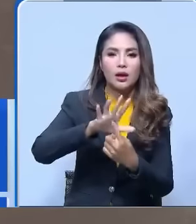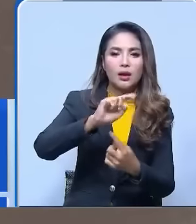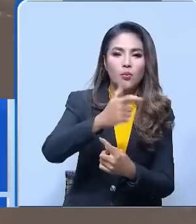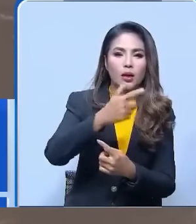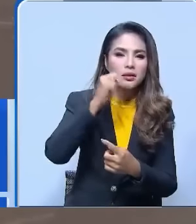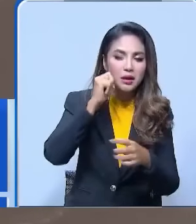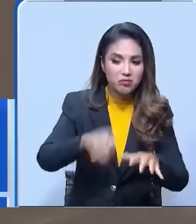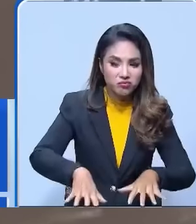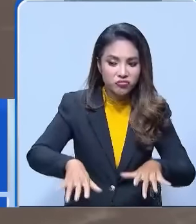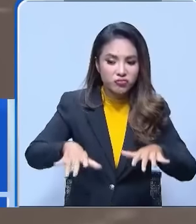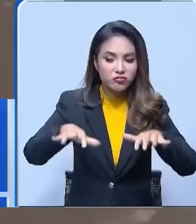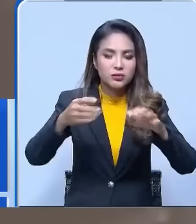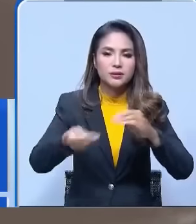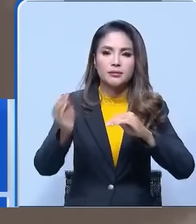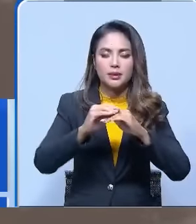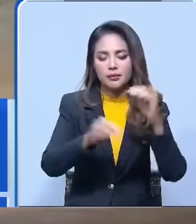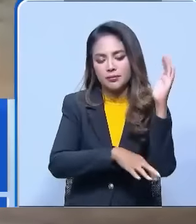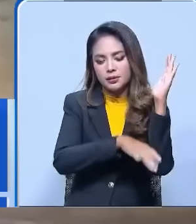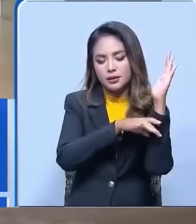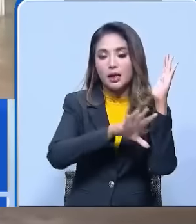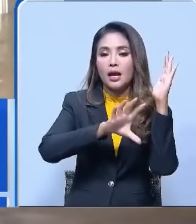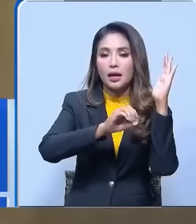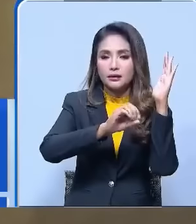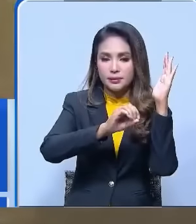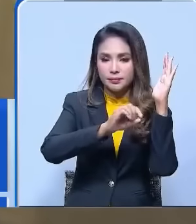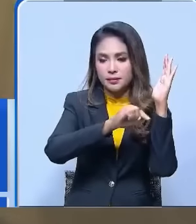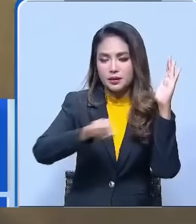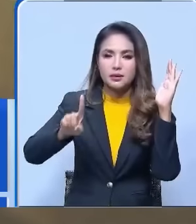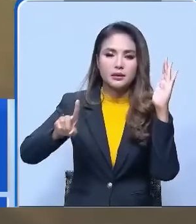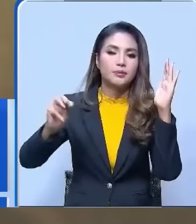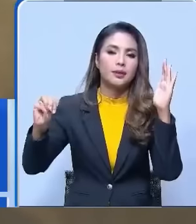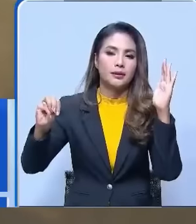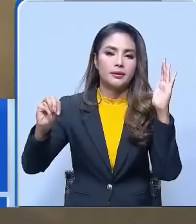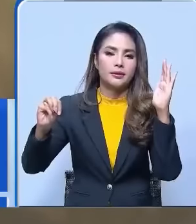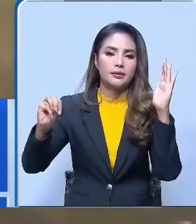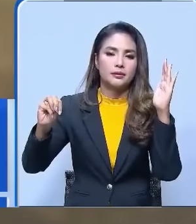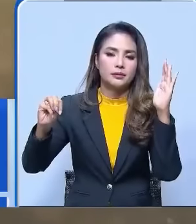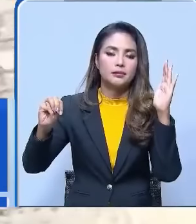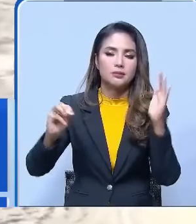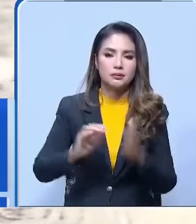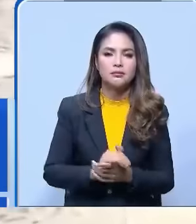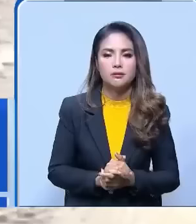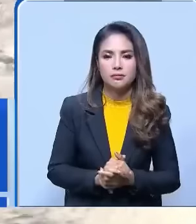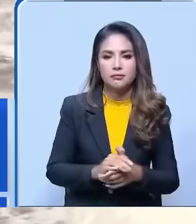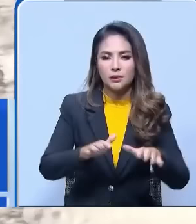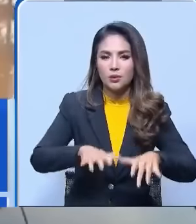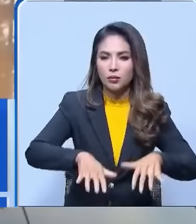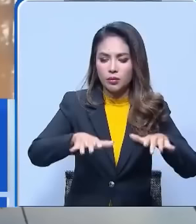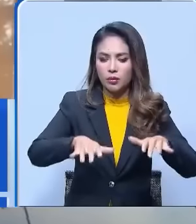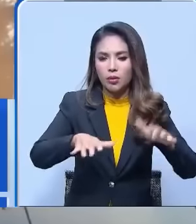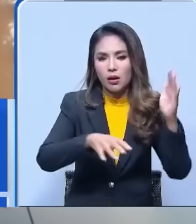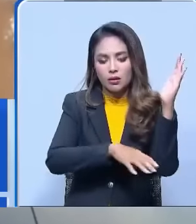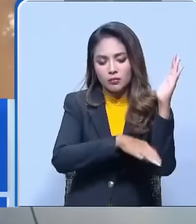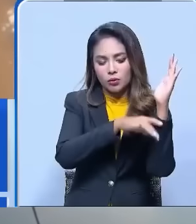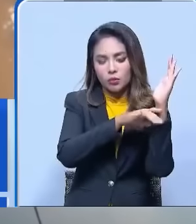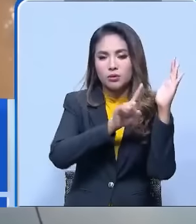ดับน้ำเนี่ยสูง50เซนติเมตรถึง1เมตรนะคะแต่ในพื้นที่ลุ่มต่ำระดับน้ำสูงมากกว่า1เมตร50เซนติเม